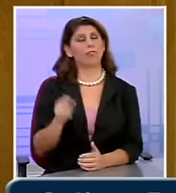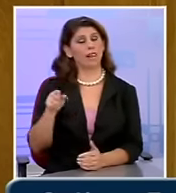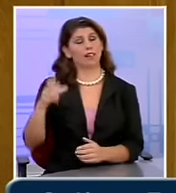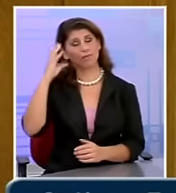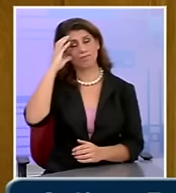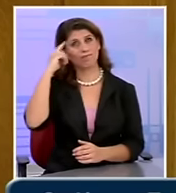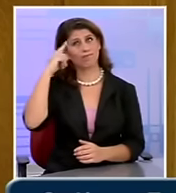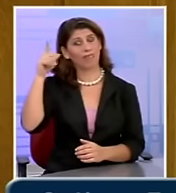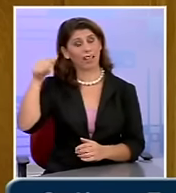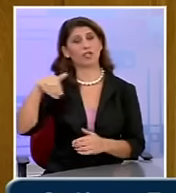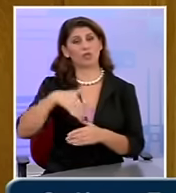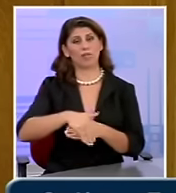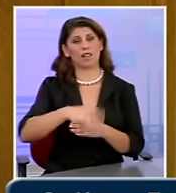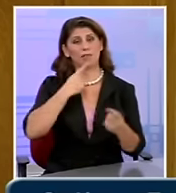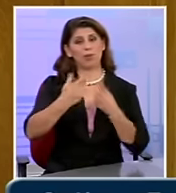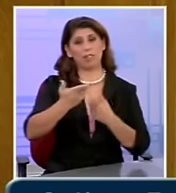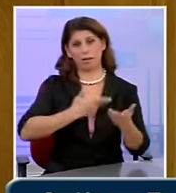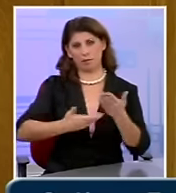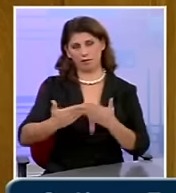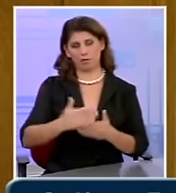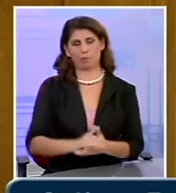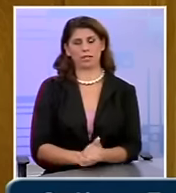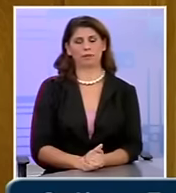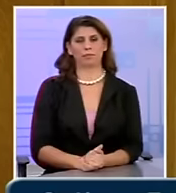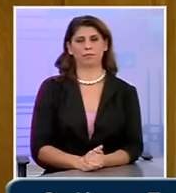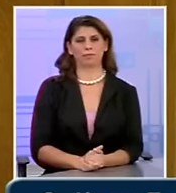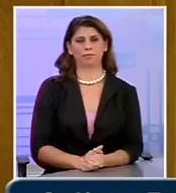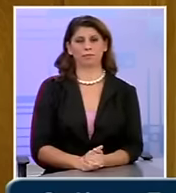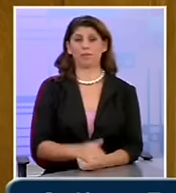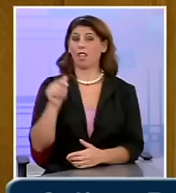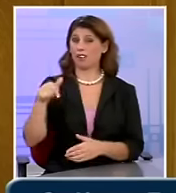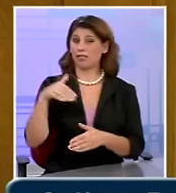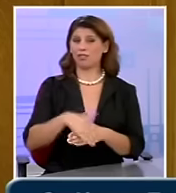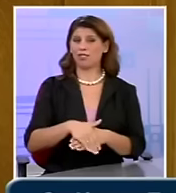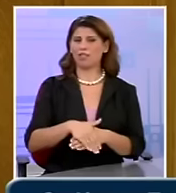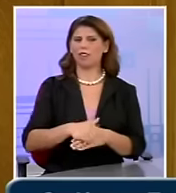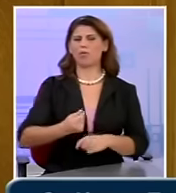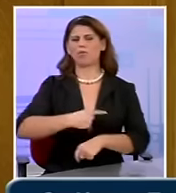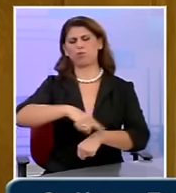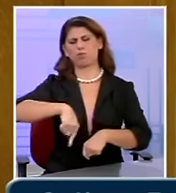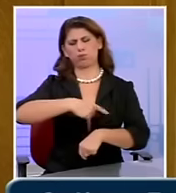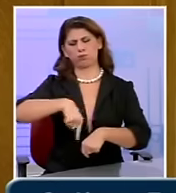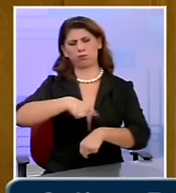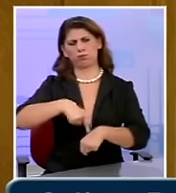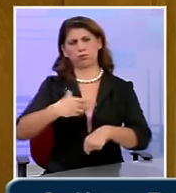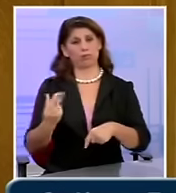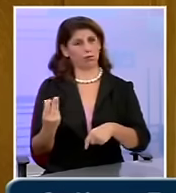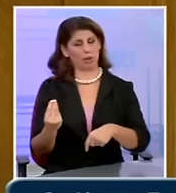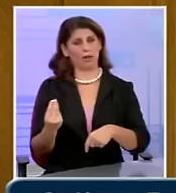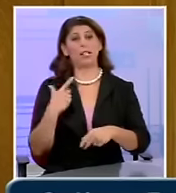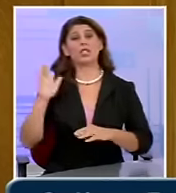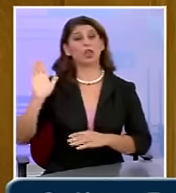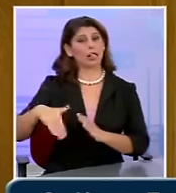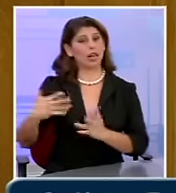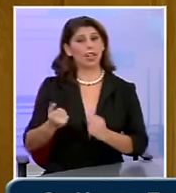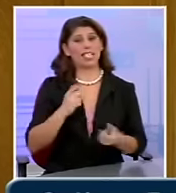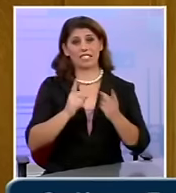των διαπραγματεύσεων, η οποία κράτησε ατελείωτες ώρες. Τέλος έγινε η